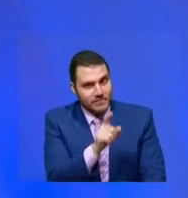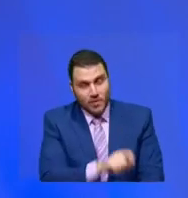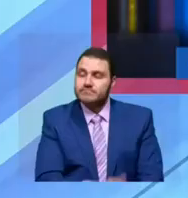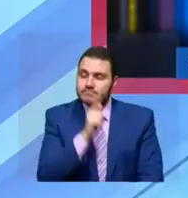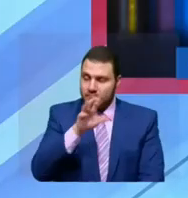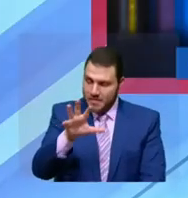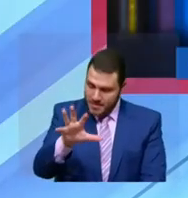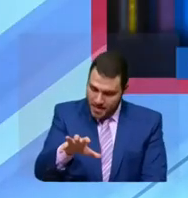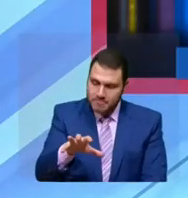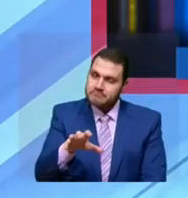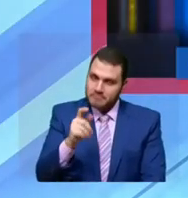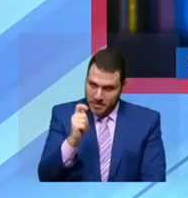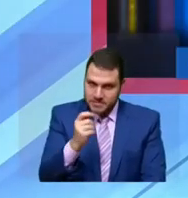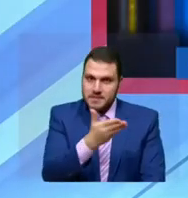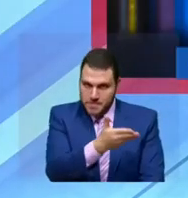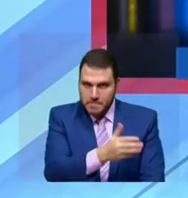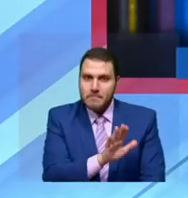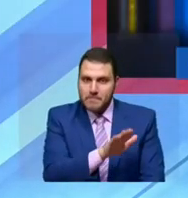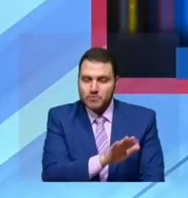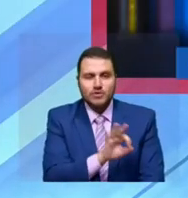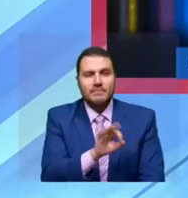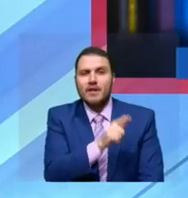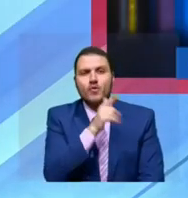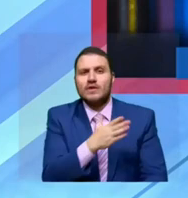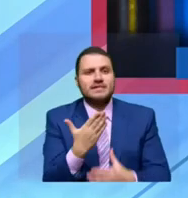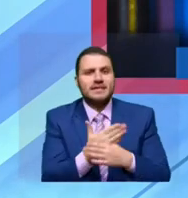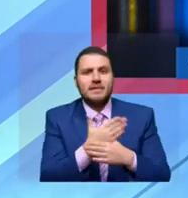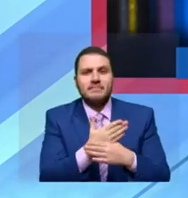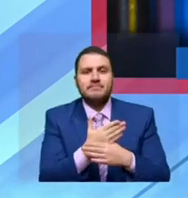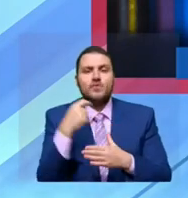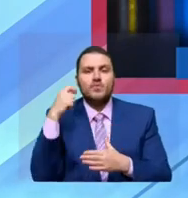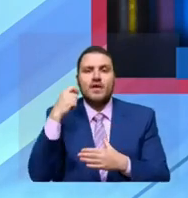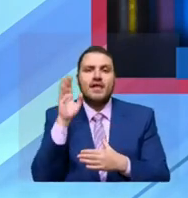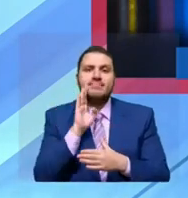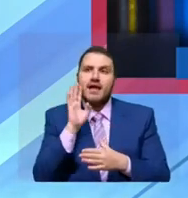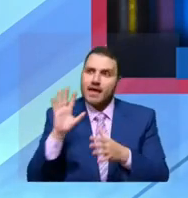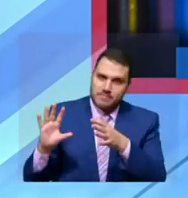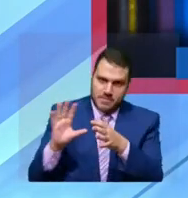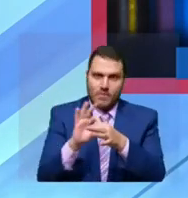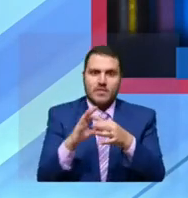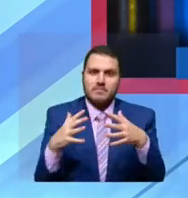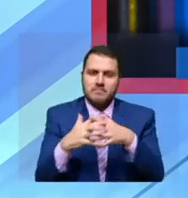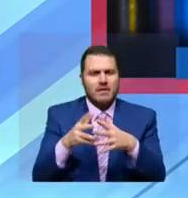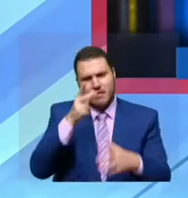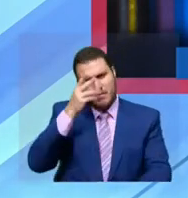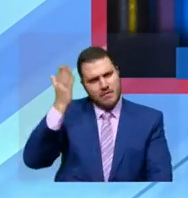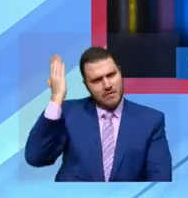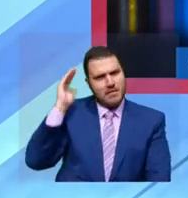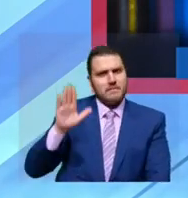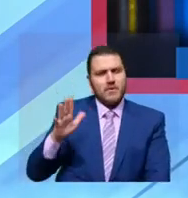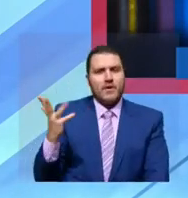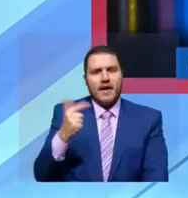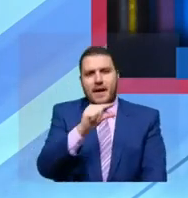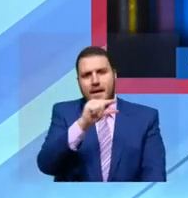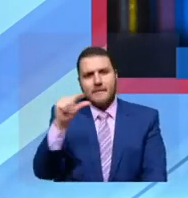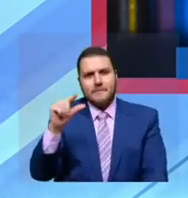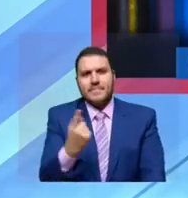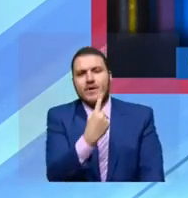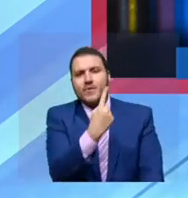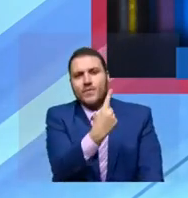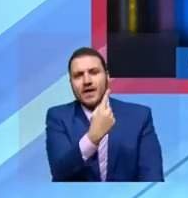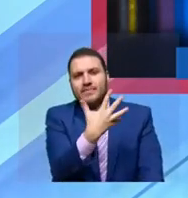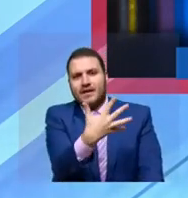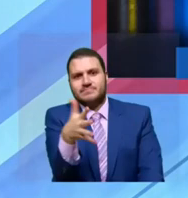بالتأكيد مركز الاتصال الحكومي بعد يقوم بتقديم خدمات لوزارة التعليم والتعليم العالي من فترة طويلة على رقم